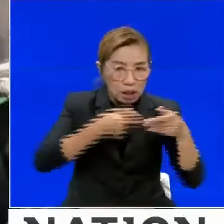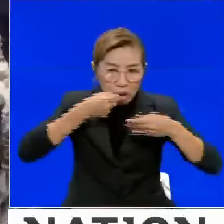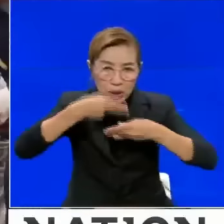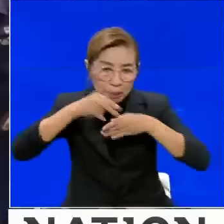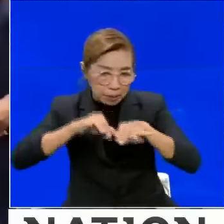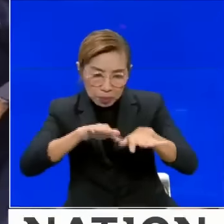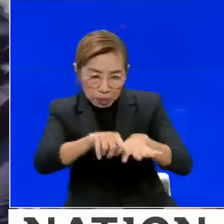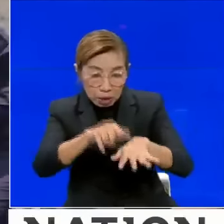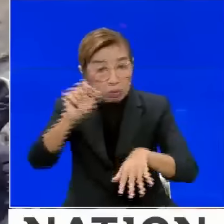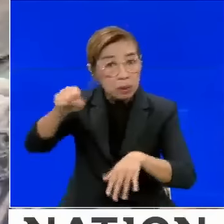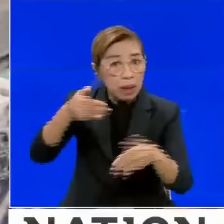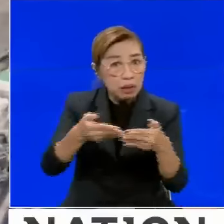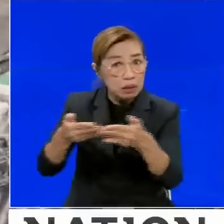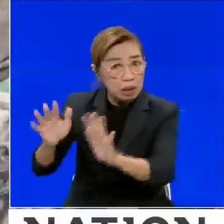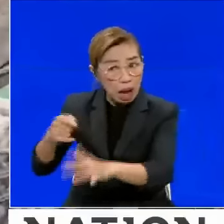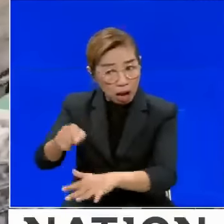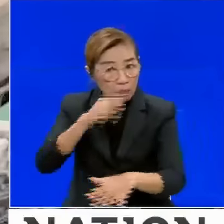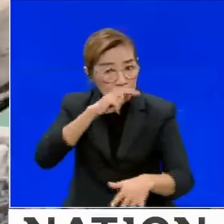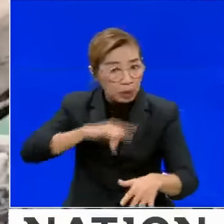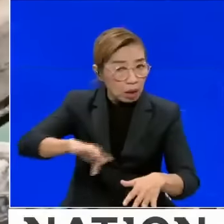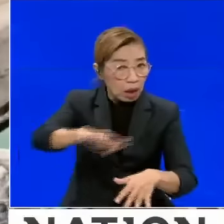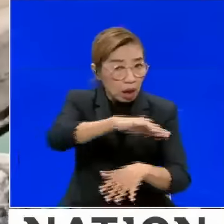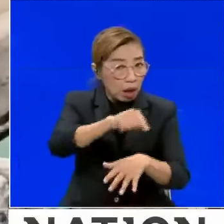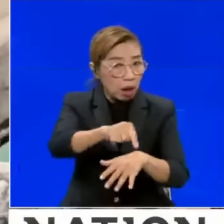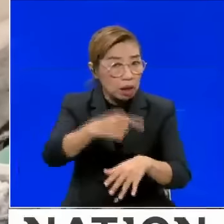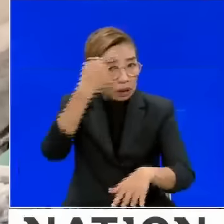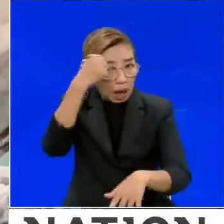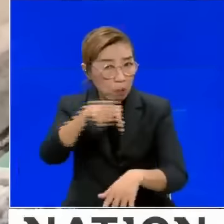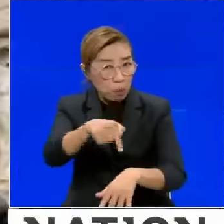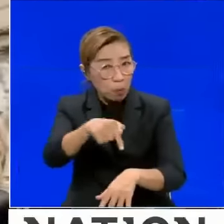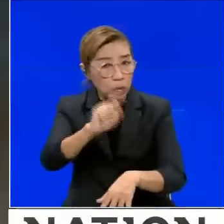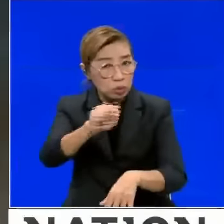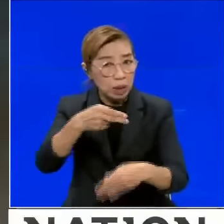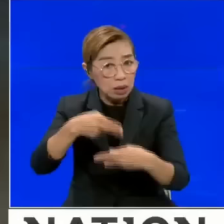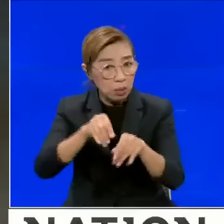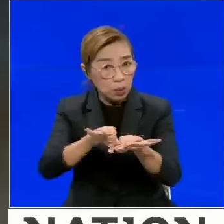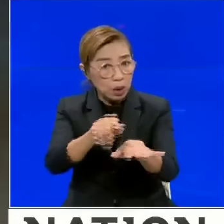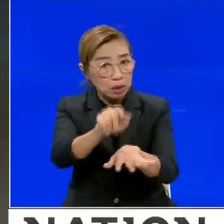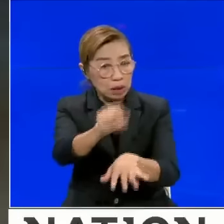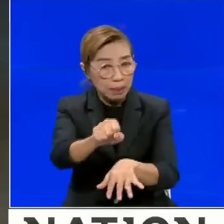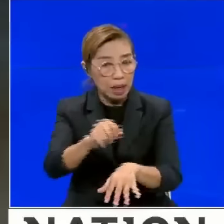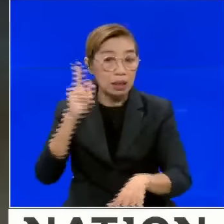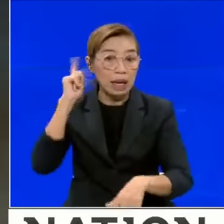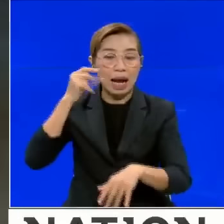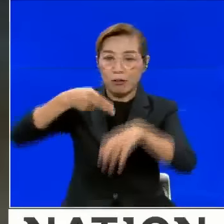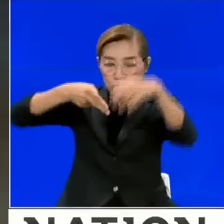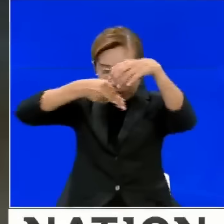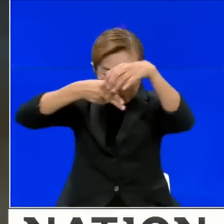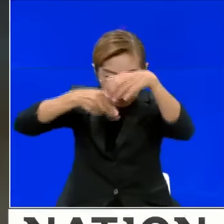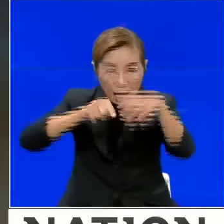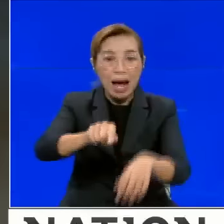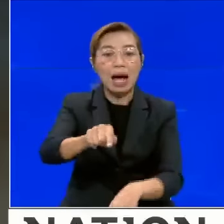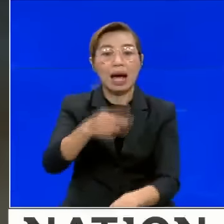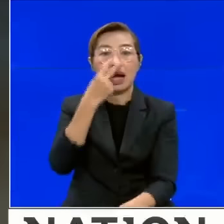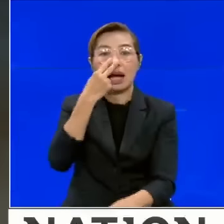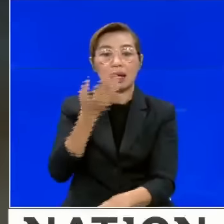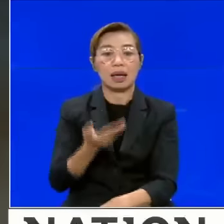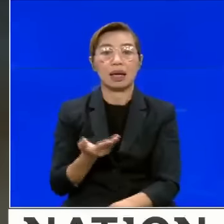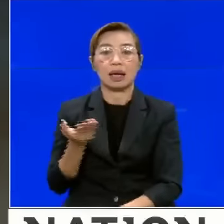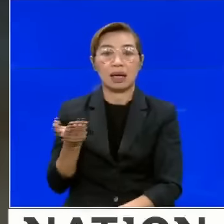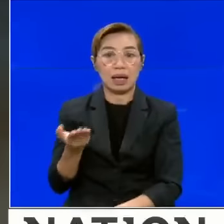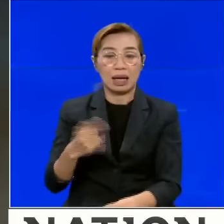ายไปไหมคราบน้ำมันมันเต็มไปหมดเลยนักข่าวก็ไปตรวจสอบนะครับแล้วก็มีภาพถ่ายมุมสูงเนี่ยบอก